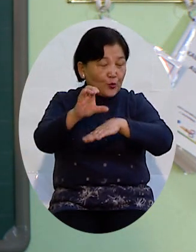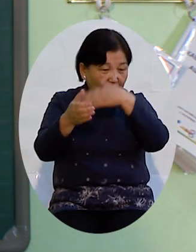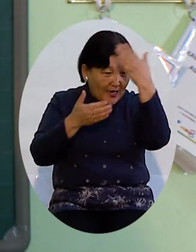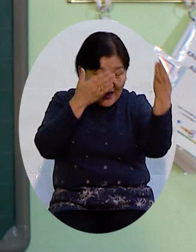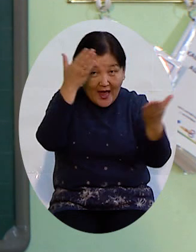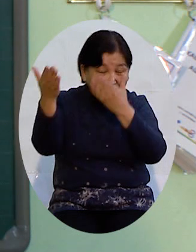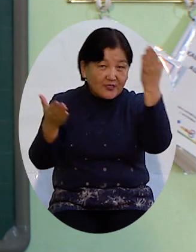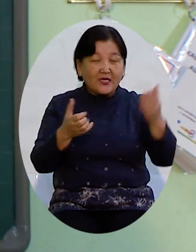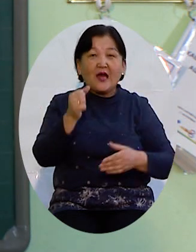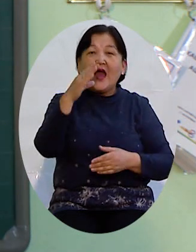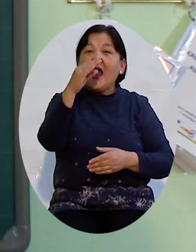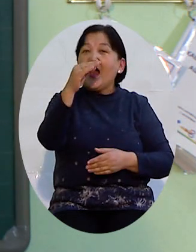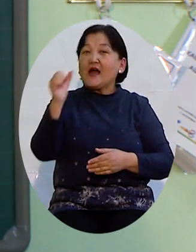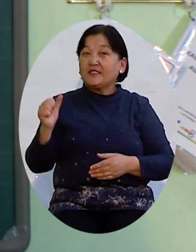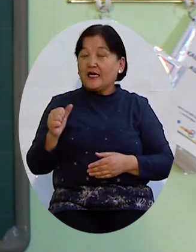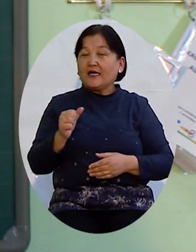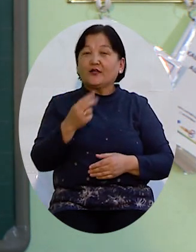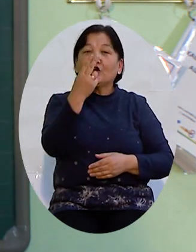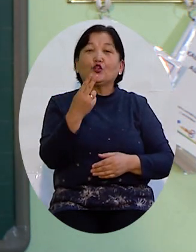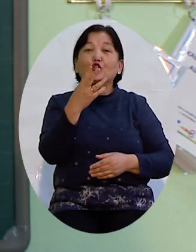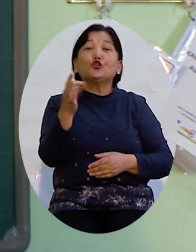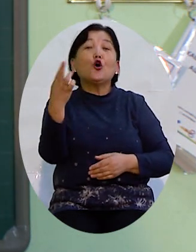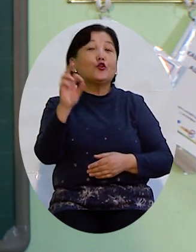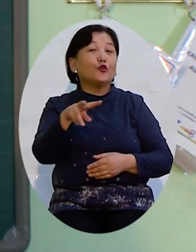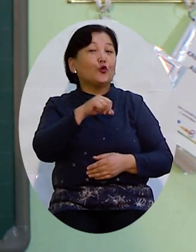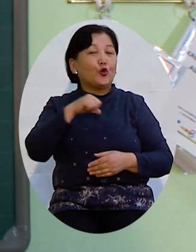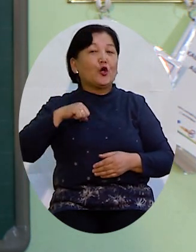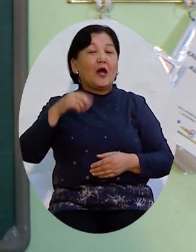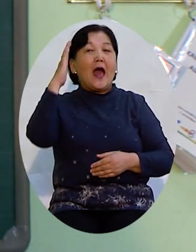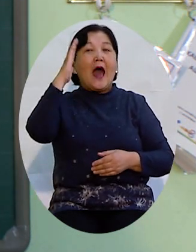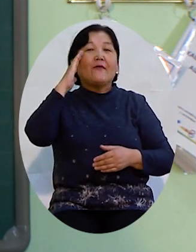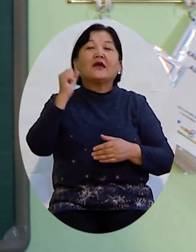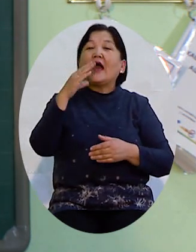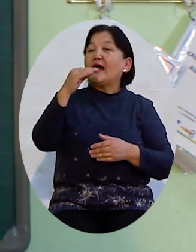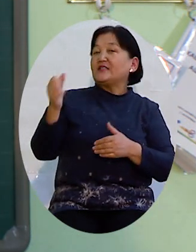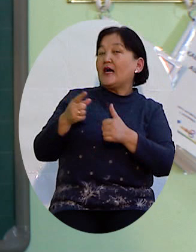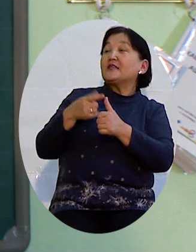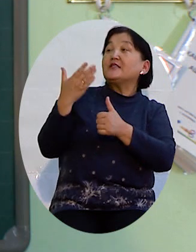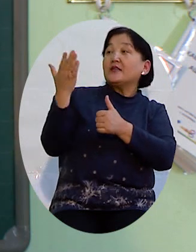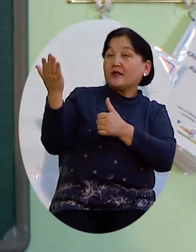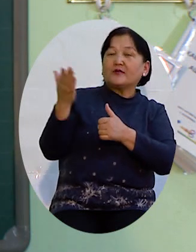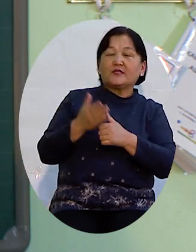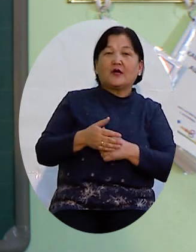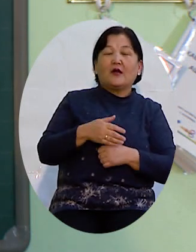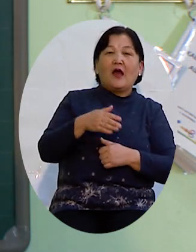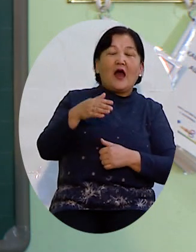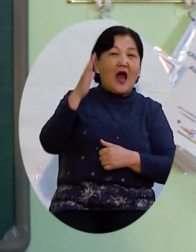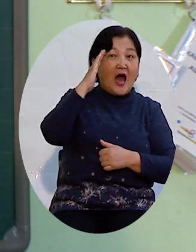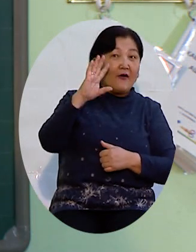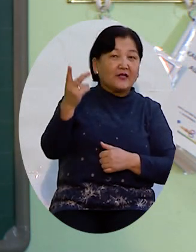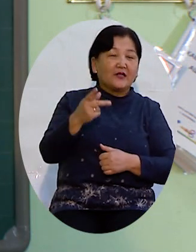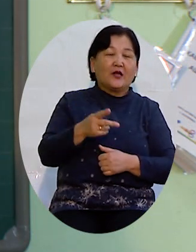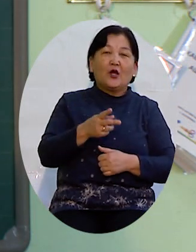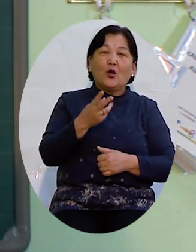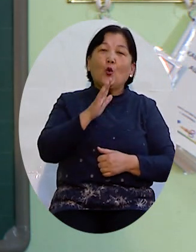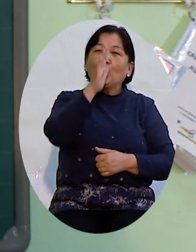сумаар хайж авсан. За ачаа гэдэг нь дүнгийн цоотлоо өөрийнхөө аавыг ачаа гэж хэлдэг. За ачаа нэг сайхан